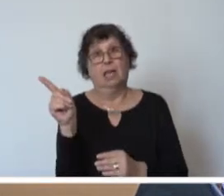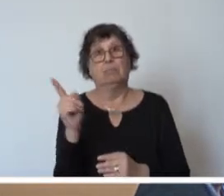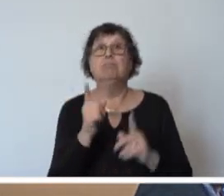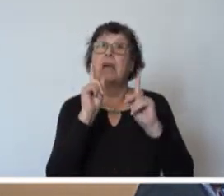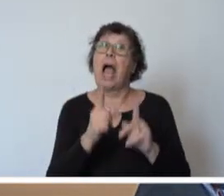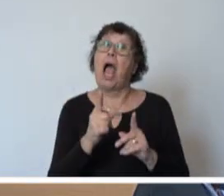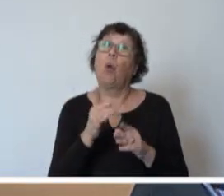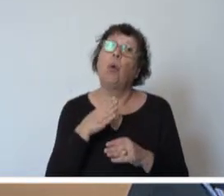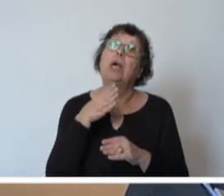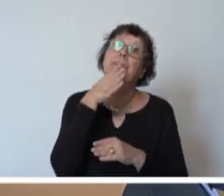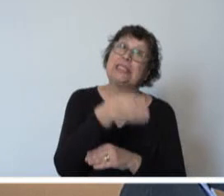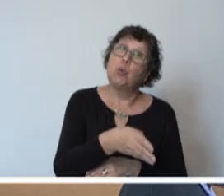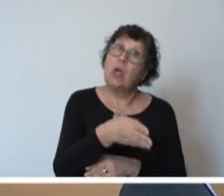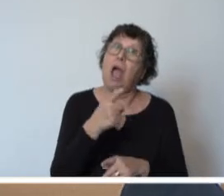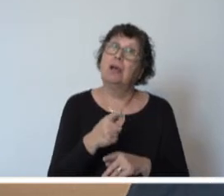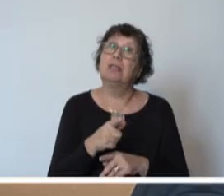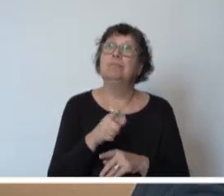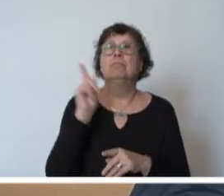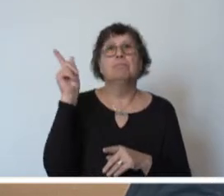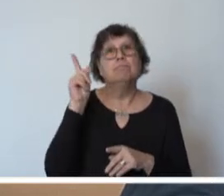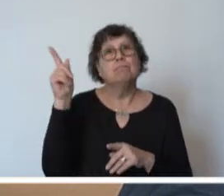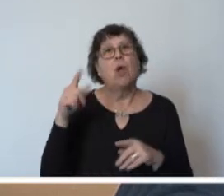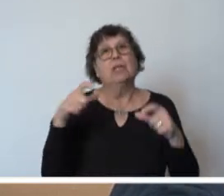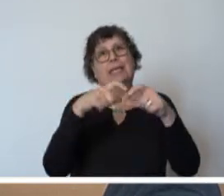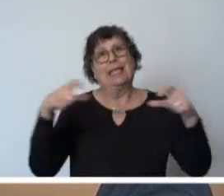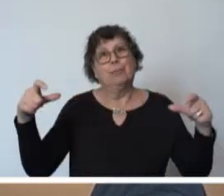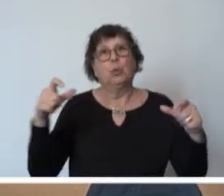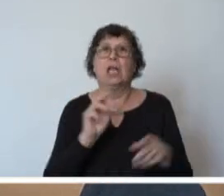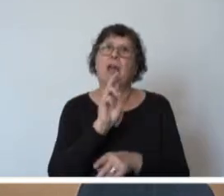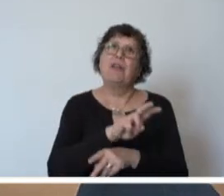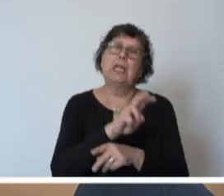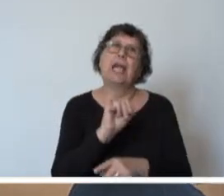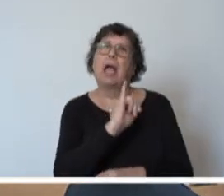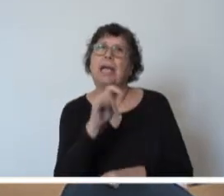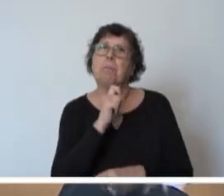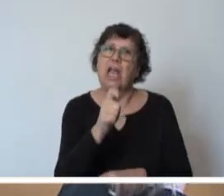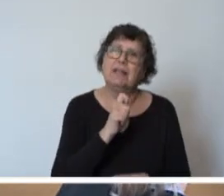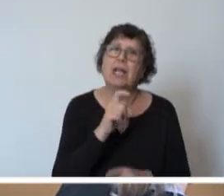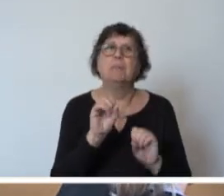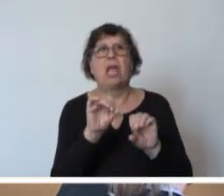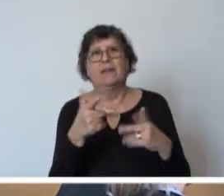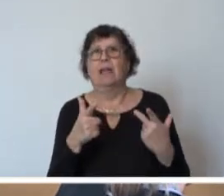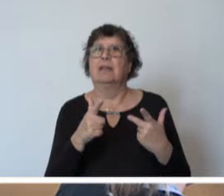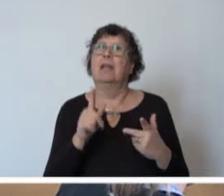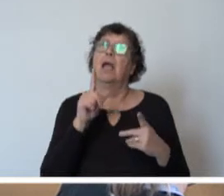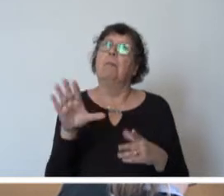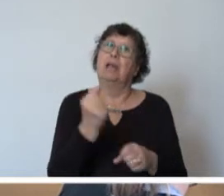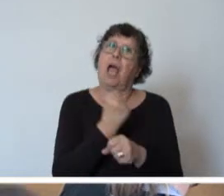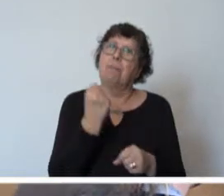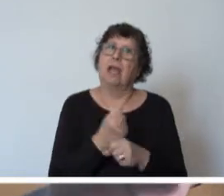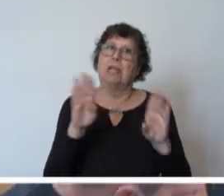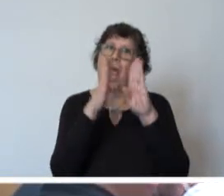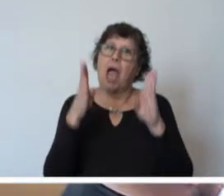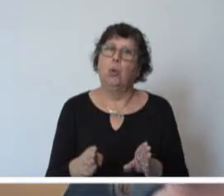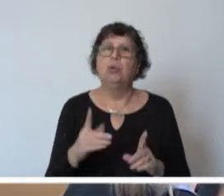die Besucherinnen und Besucher auf der Tribüne, die Vertreterinnen und Vertreter der Medien und die Bediensteten des Hauses und der